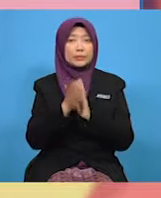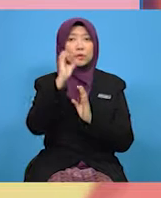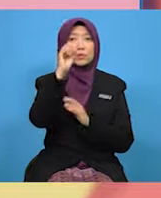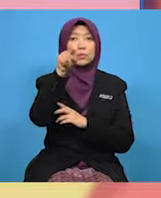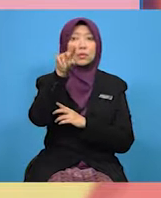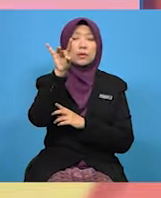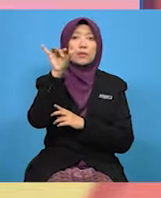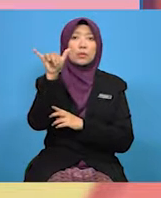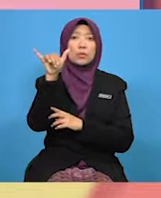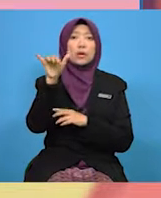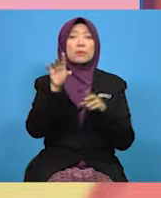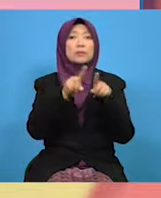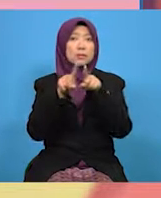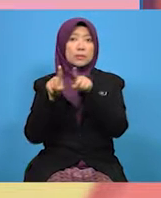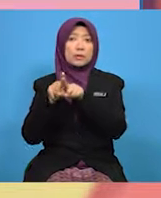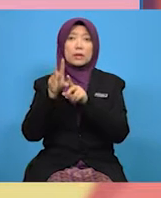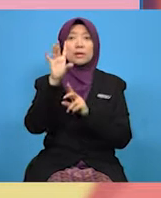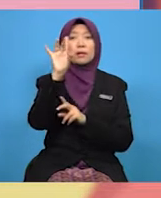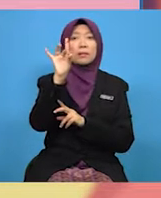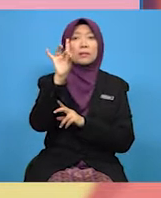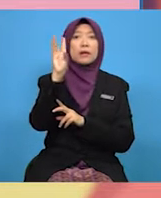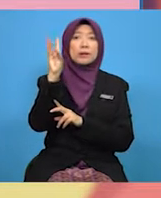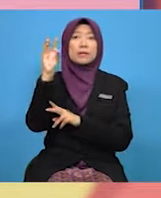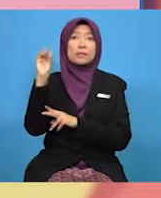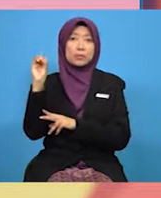kosong delapan white bersamaan